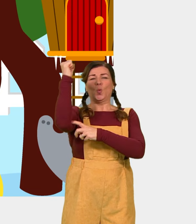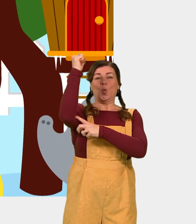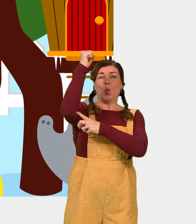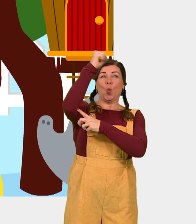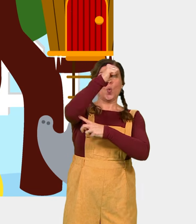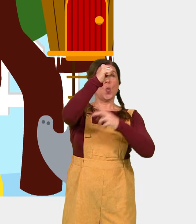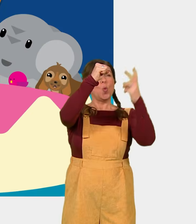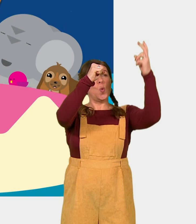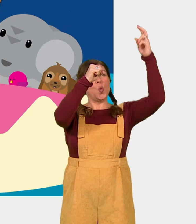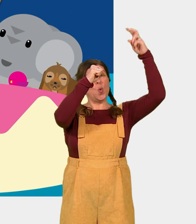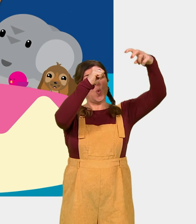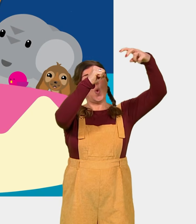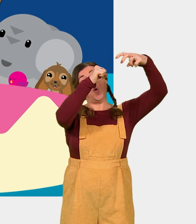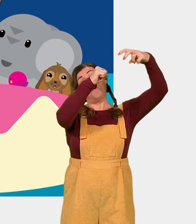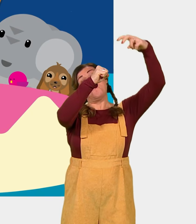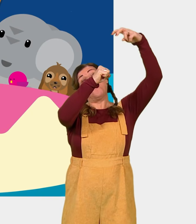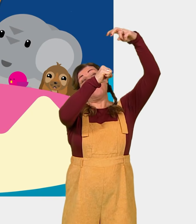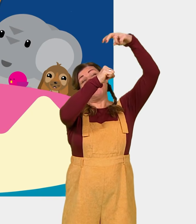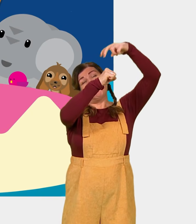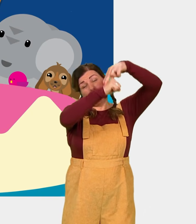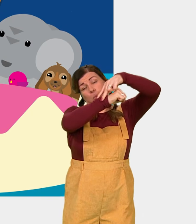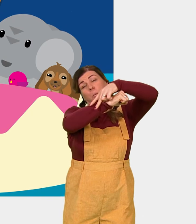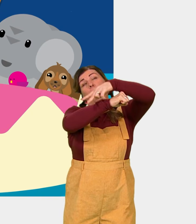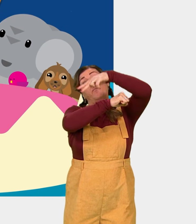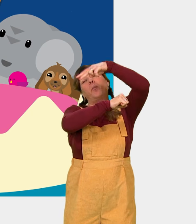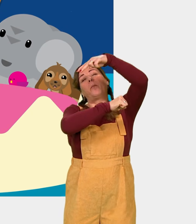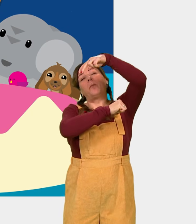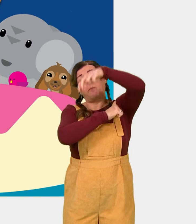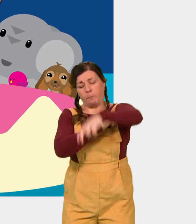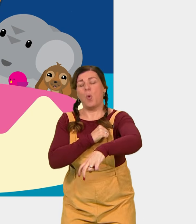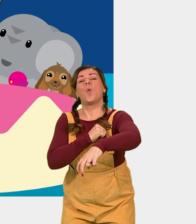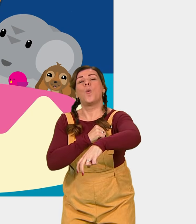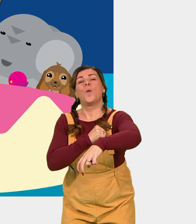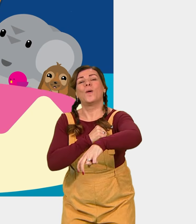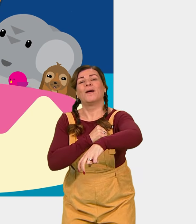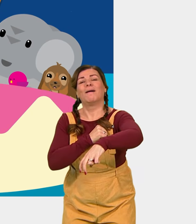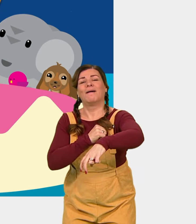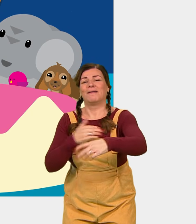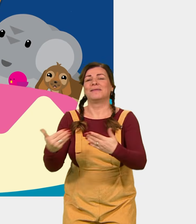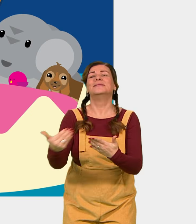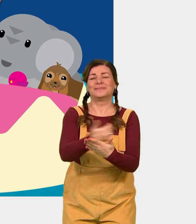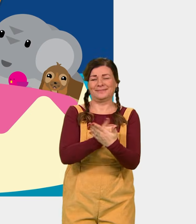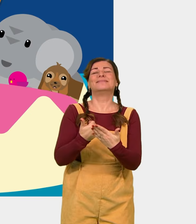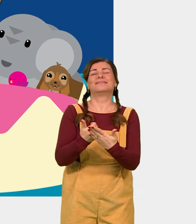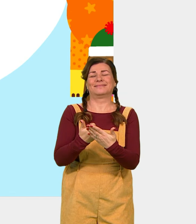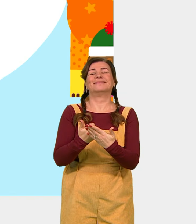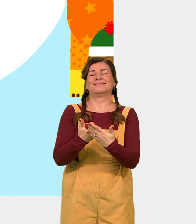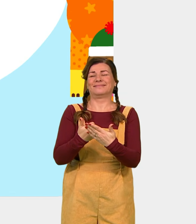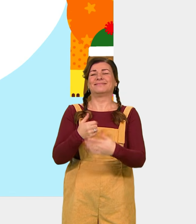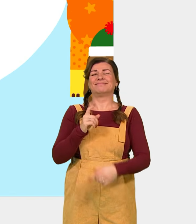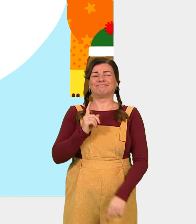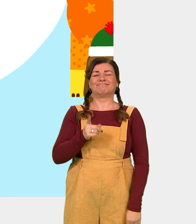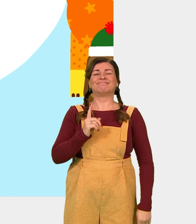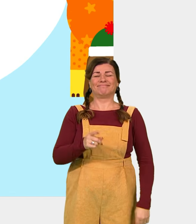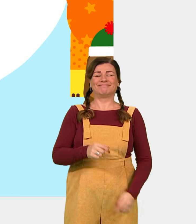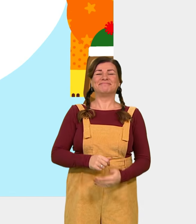jangle yn hyderus, gan ymestyn ei phen yn uchel nes bod llew yn gallu cyrraedd ei gwddw a llithro